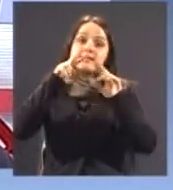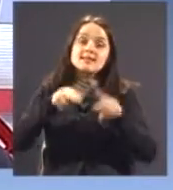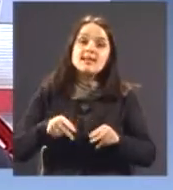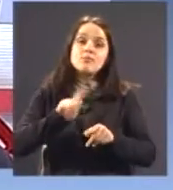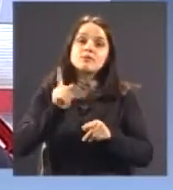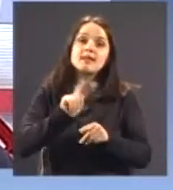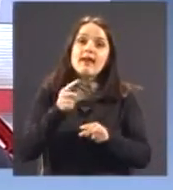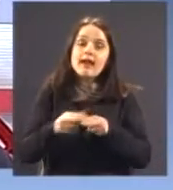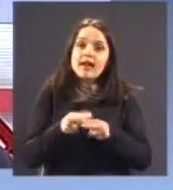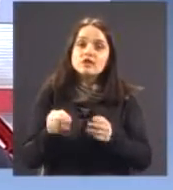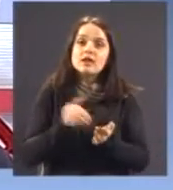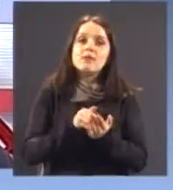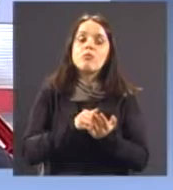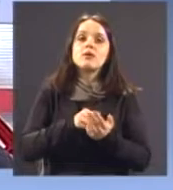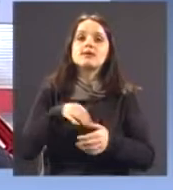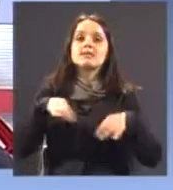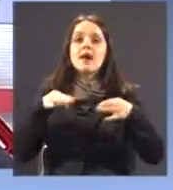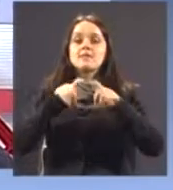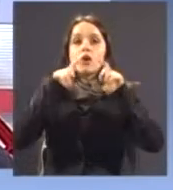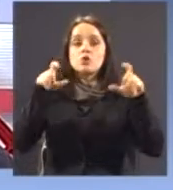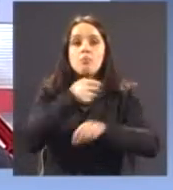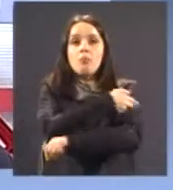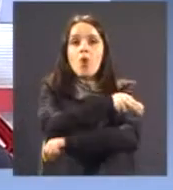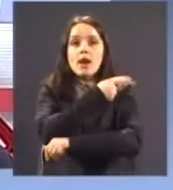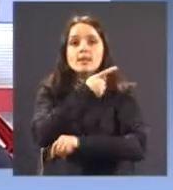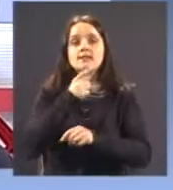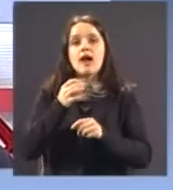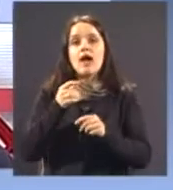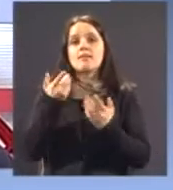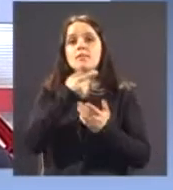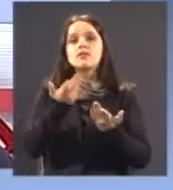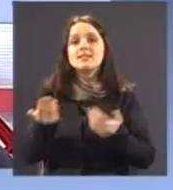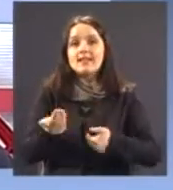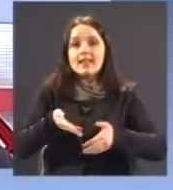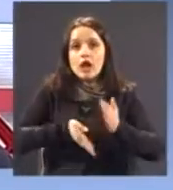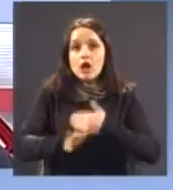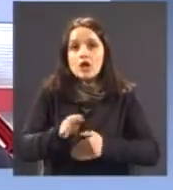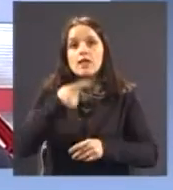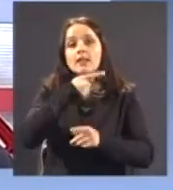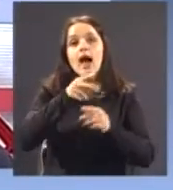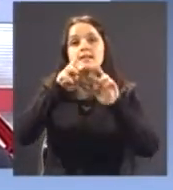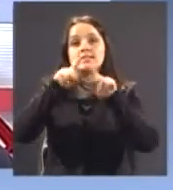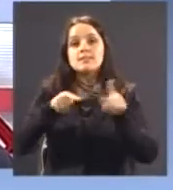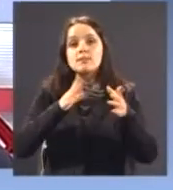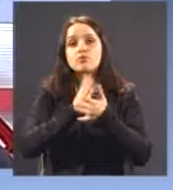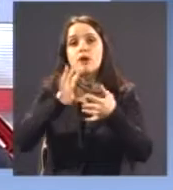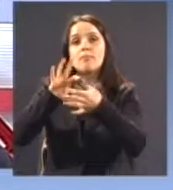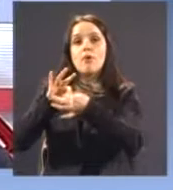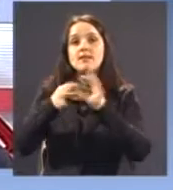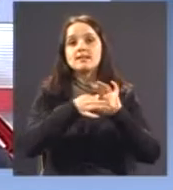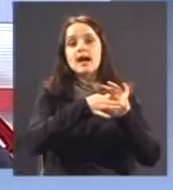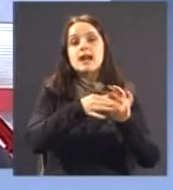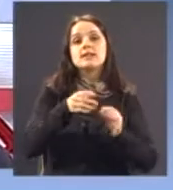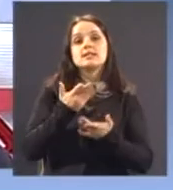odnosno bolnice, tamo gdje se dijete rodi, od neonatologa pa nadalje, da sustavno budu povezane sa vrtićem